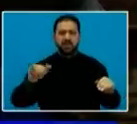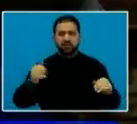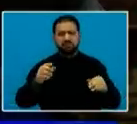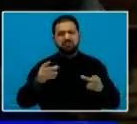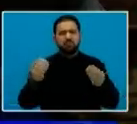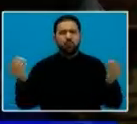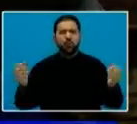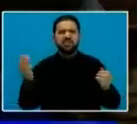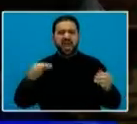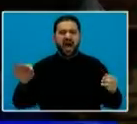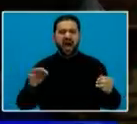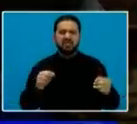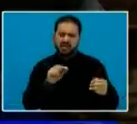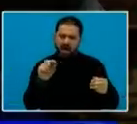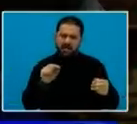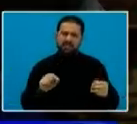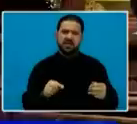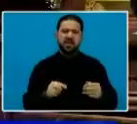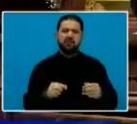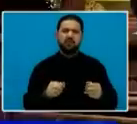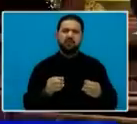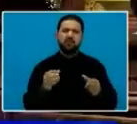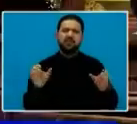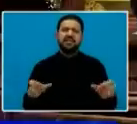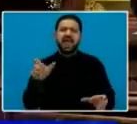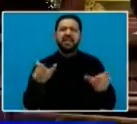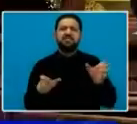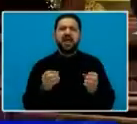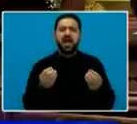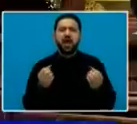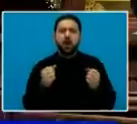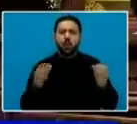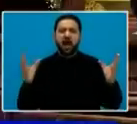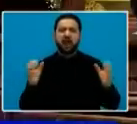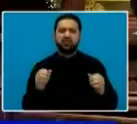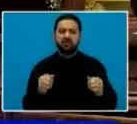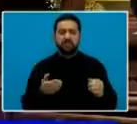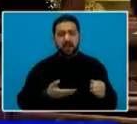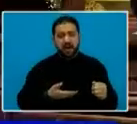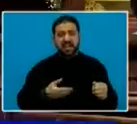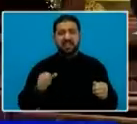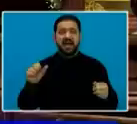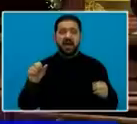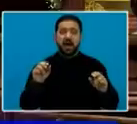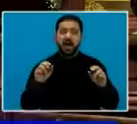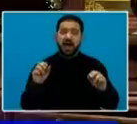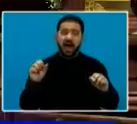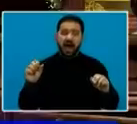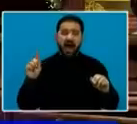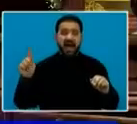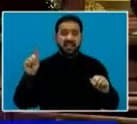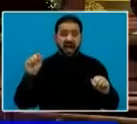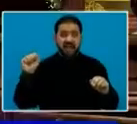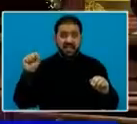bună știință și totdeauna contextualizat. Părinte Adrian, tot pentru a păstra cadrul acesta încă general al discuției noastre,